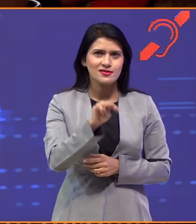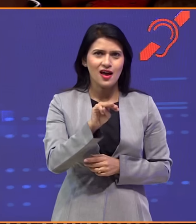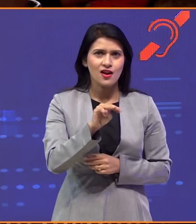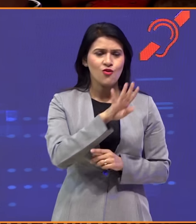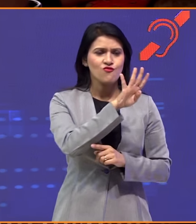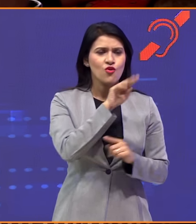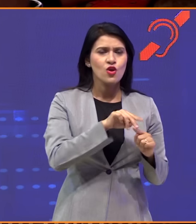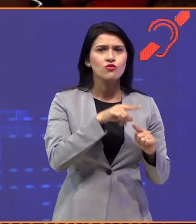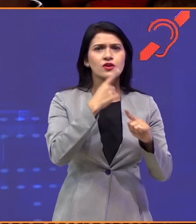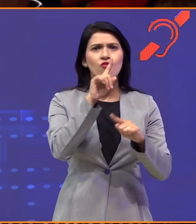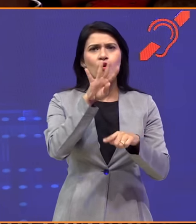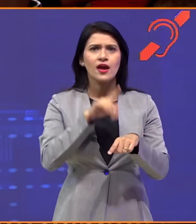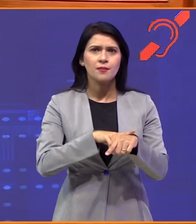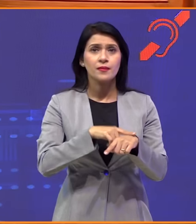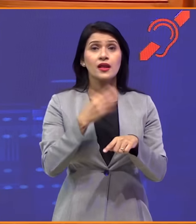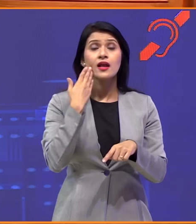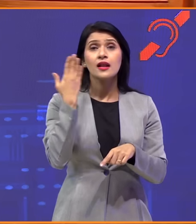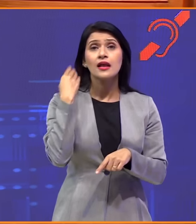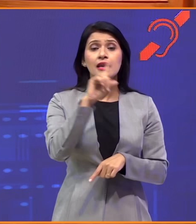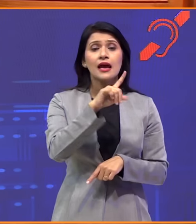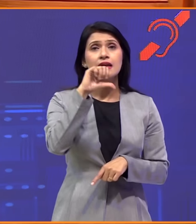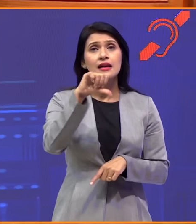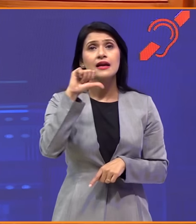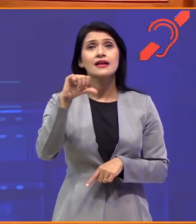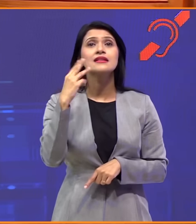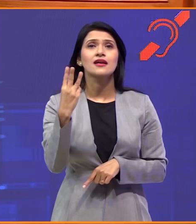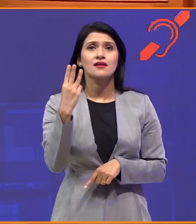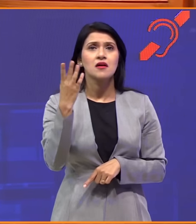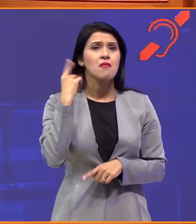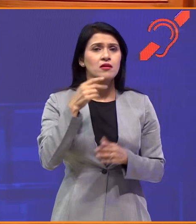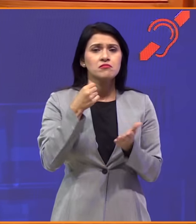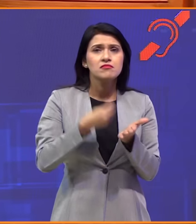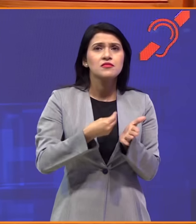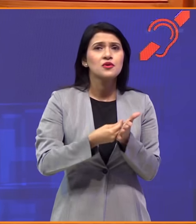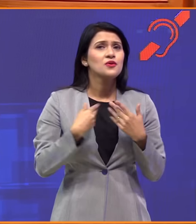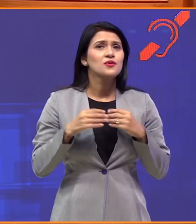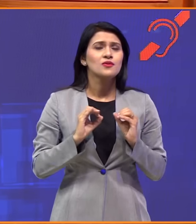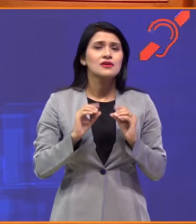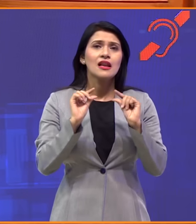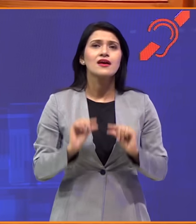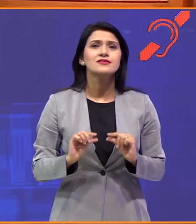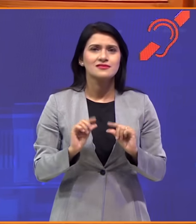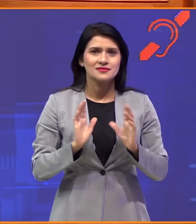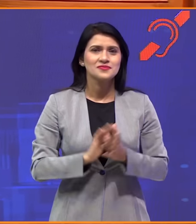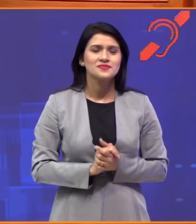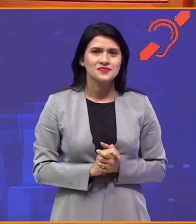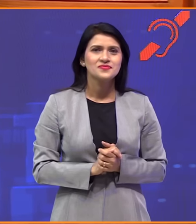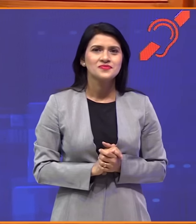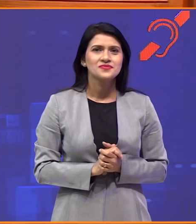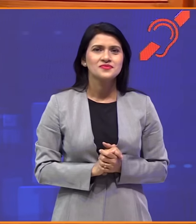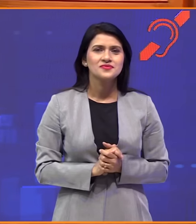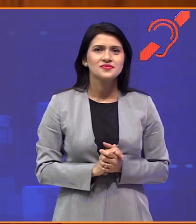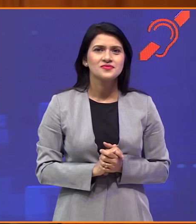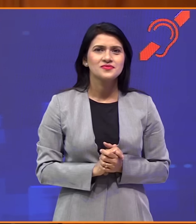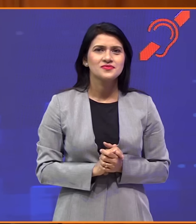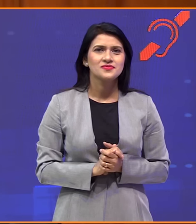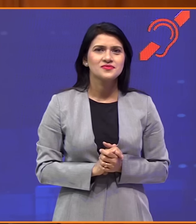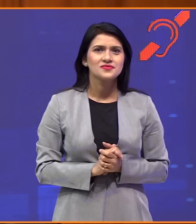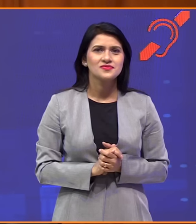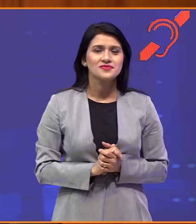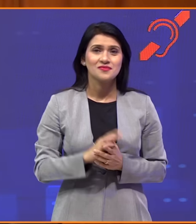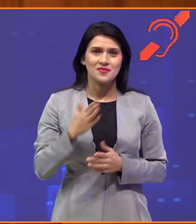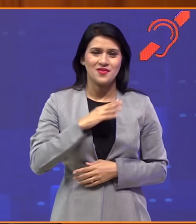16000 कब 93 में जब खाने के पैसे नहीं होते थे अब क्या हुआ कि जब मैं